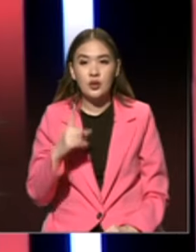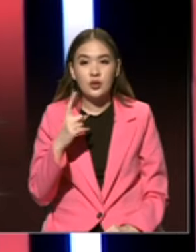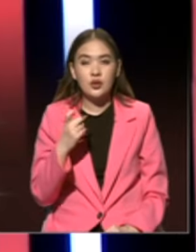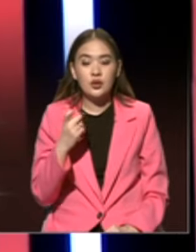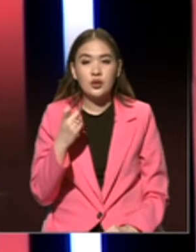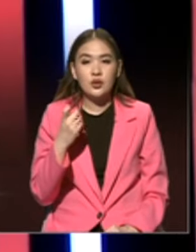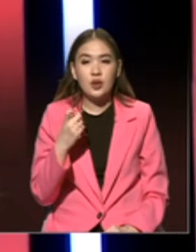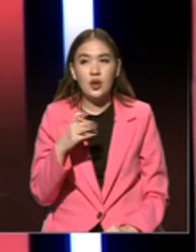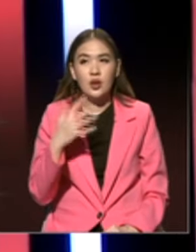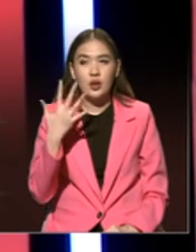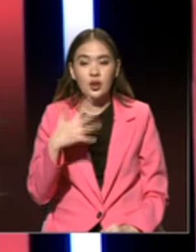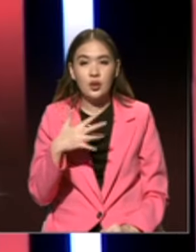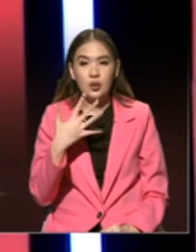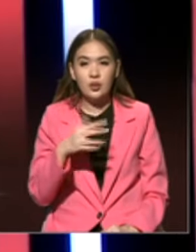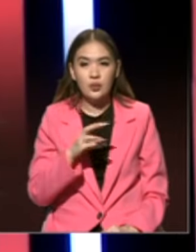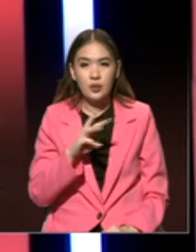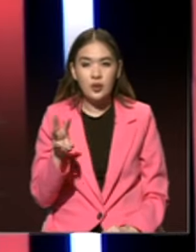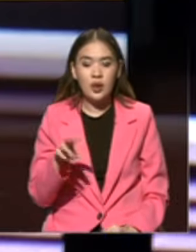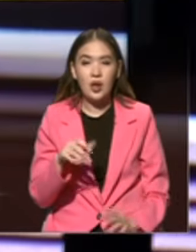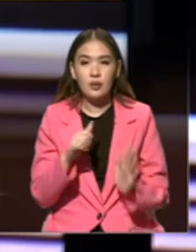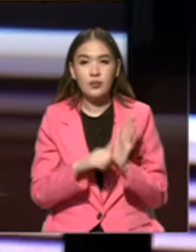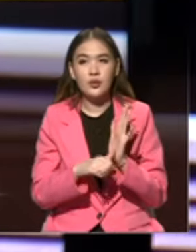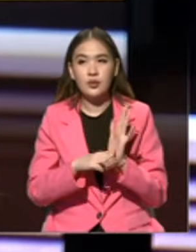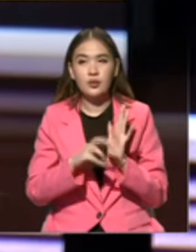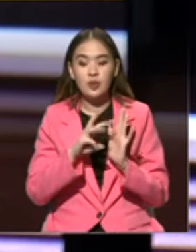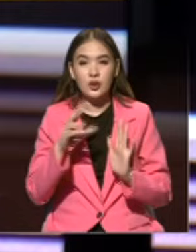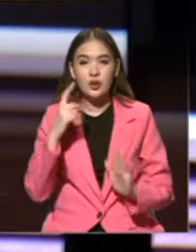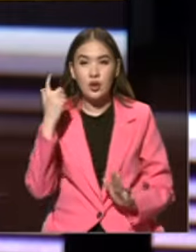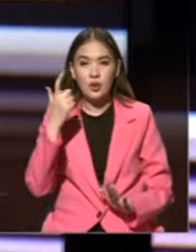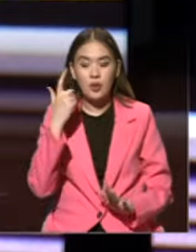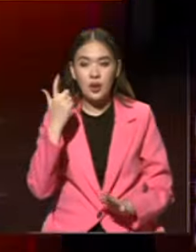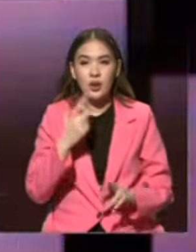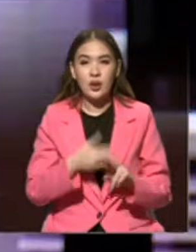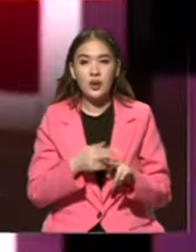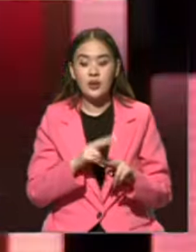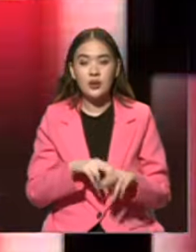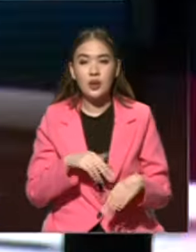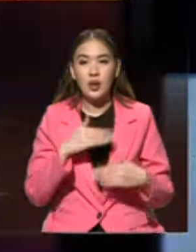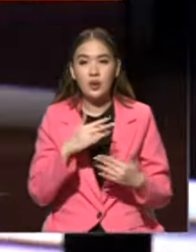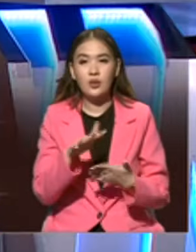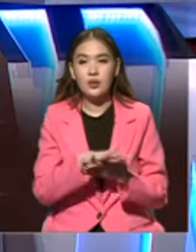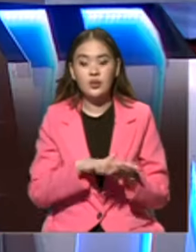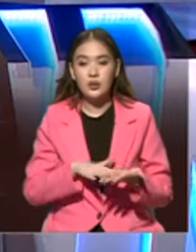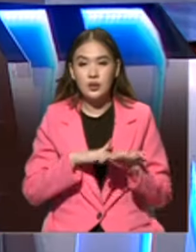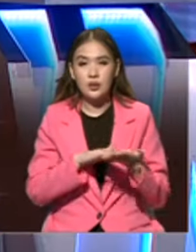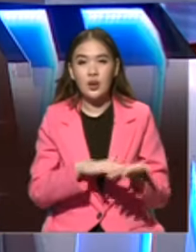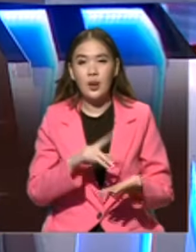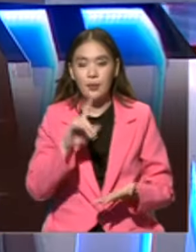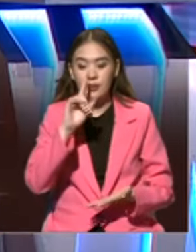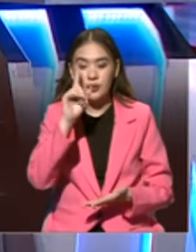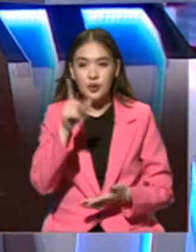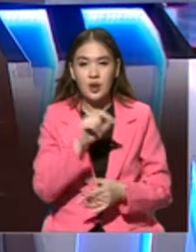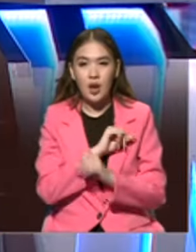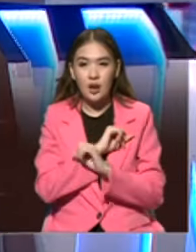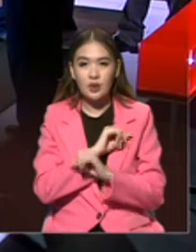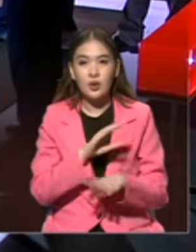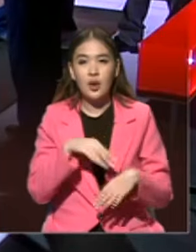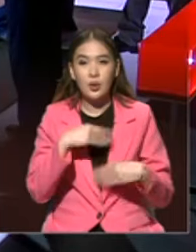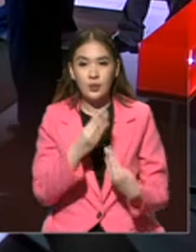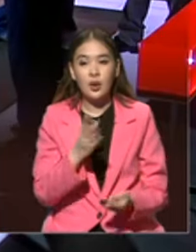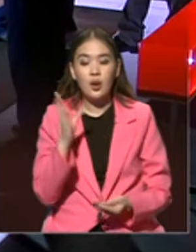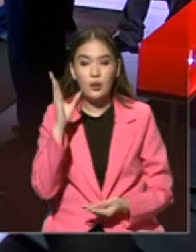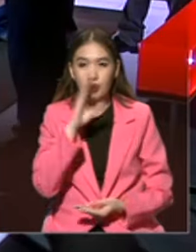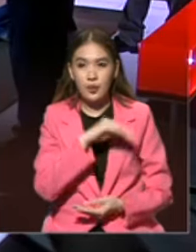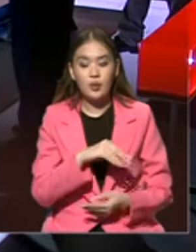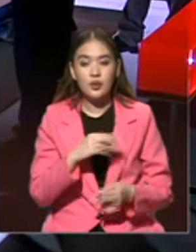150 миллион, 60 миллион, 40 миллион алған шаруа қожалықтары, бұлардың өтініштері бір жылға каникул бере ме деп отыр.